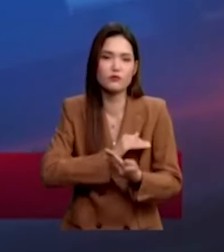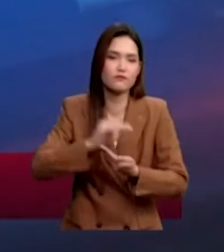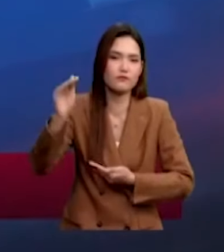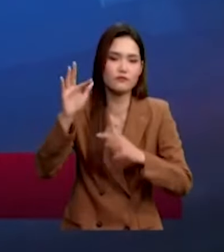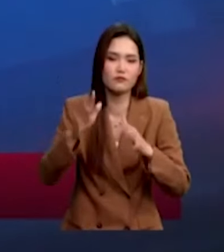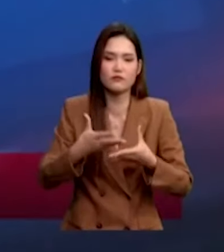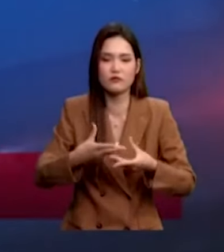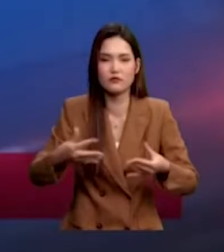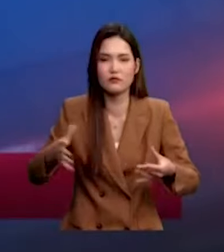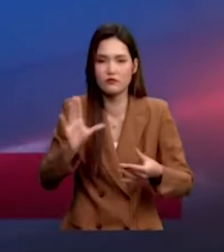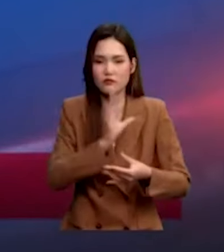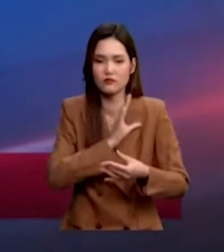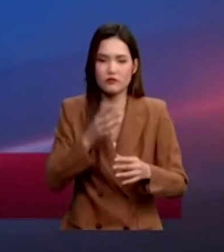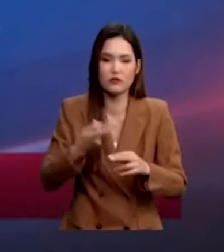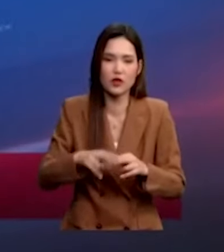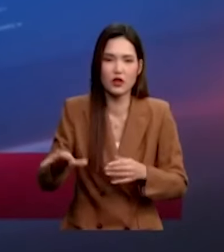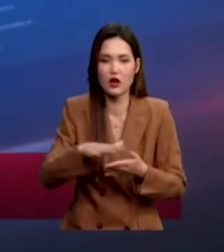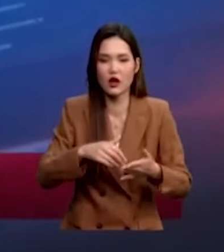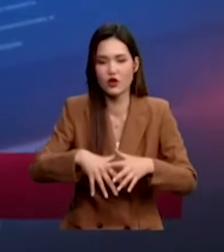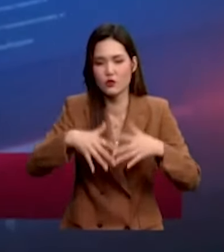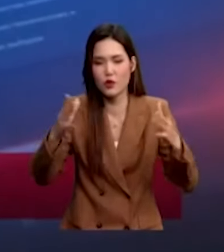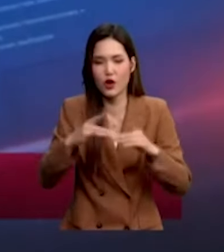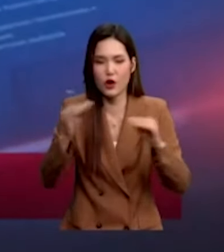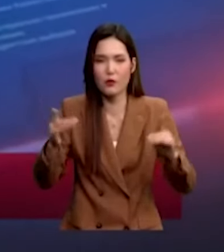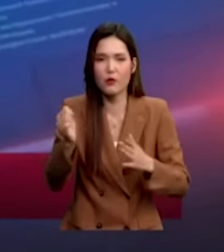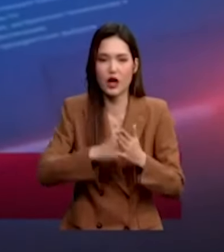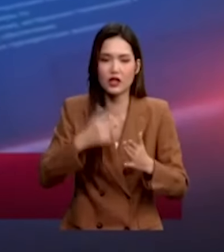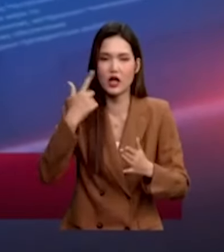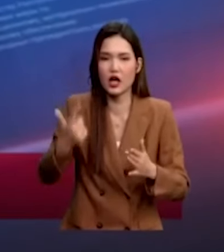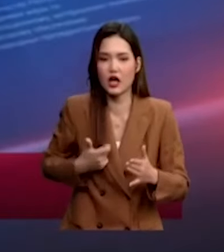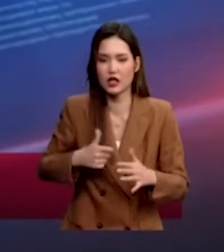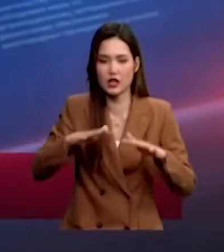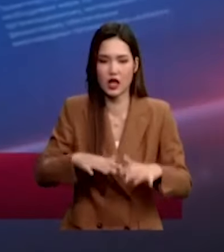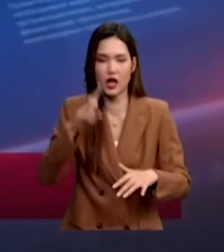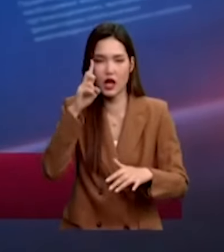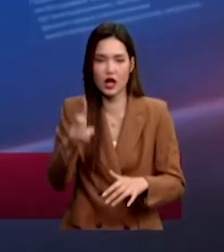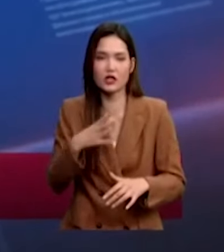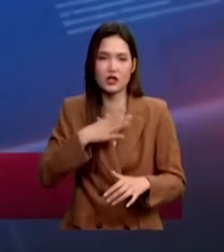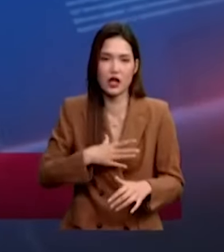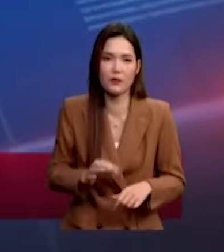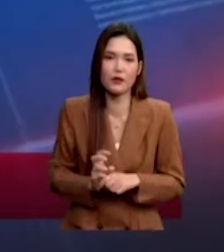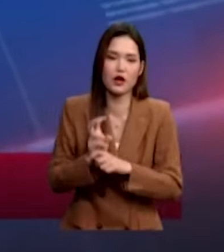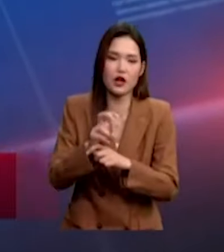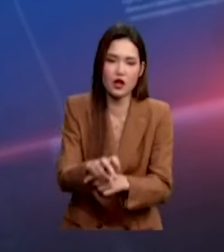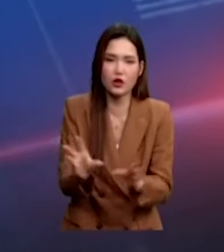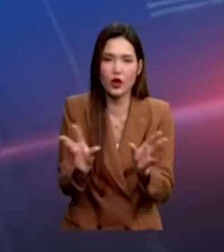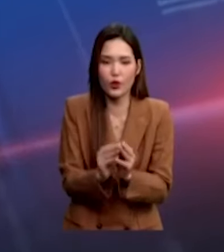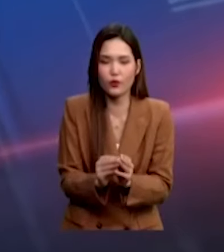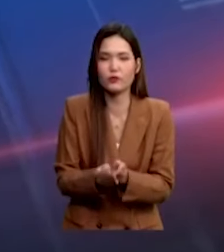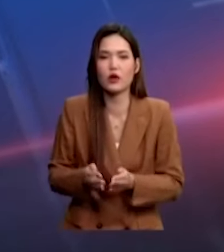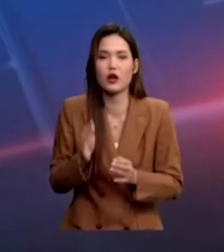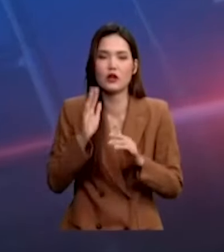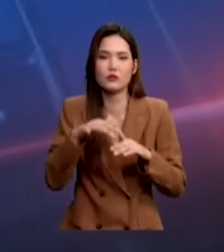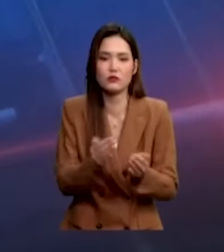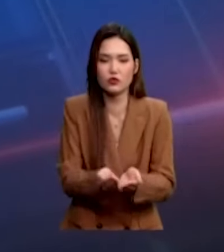снега. Паводок и здесь разрушил небольшой мост. В результате солдаты местной воинской части к месту службы вынуждены добираться